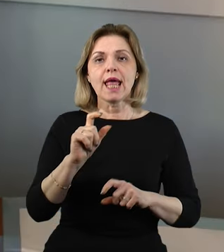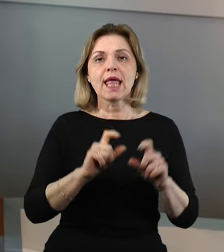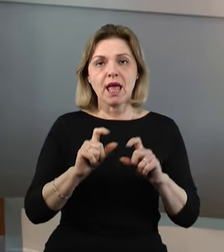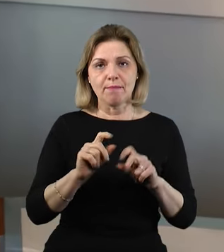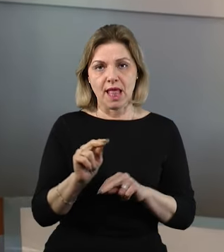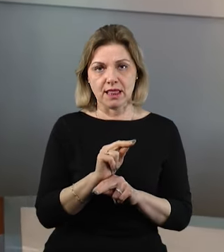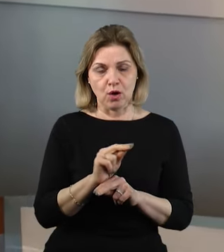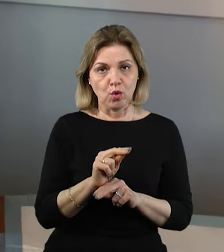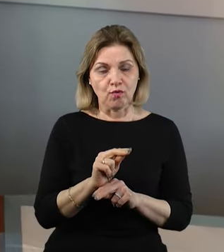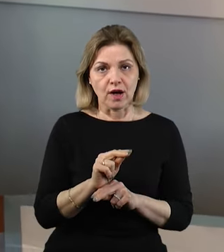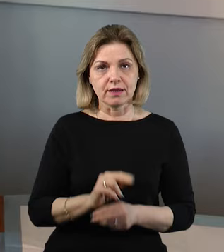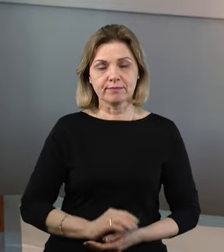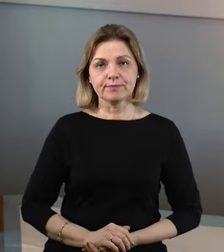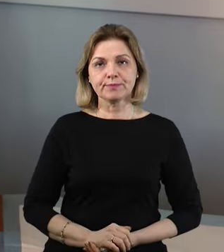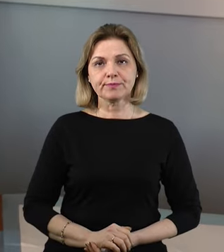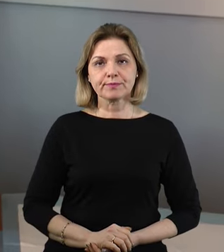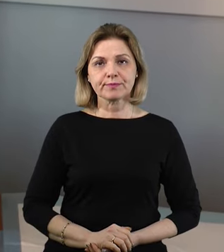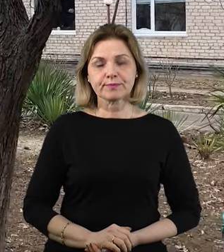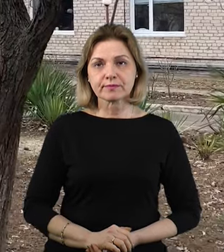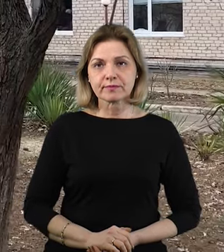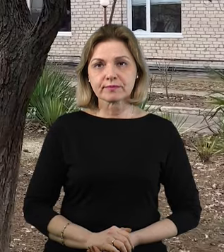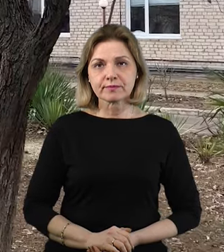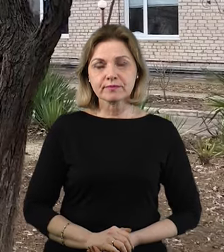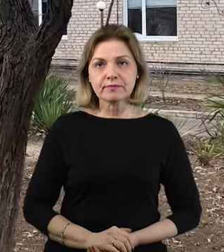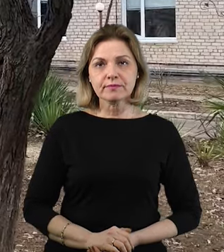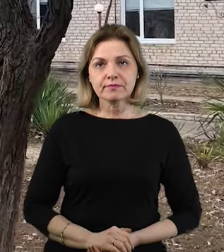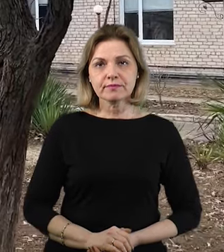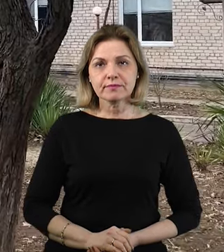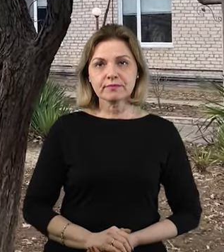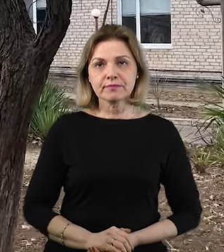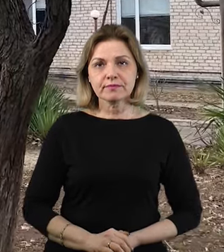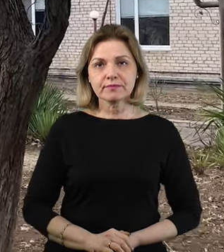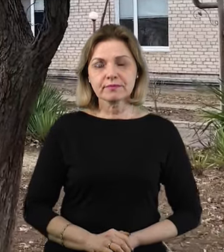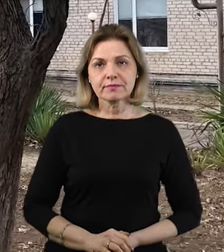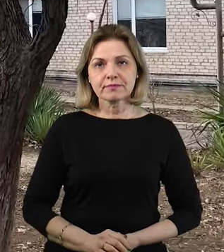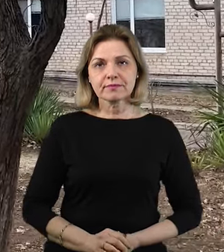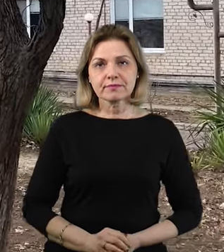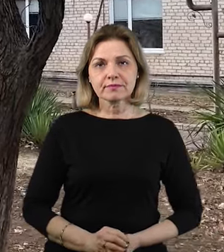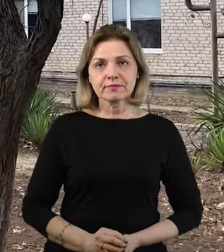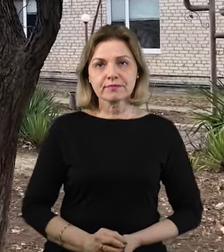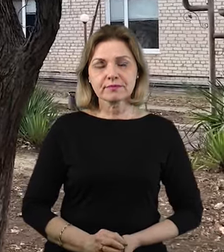хіміотерапевтичне лікування. Єлизавета Кротик, Суспільне новини, Миколаїв.